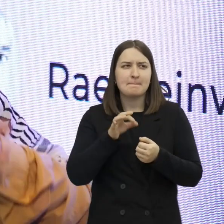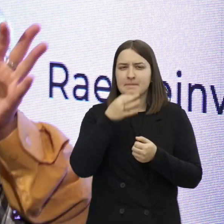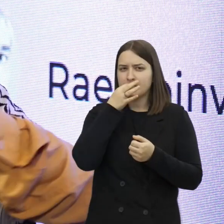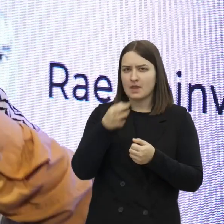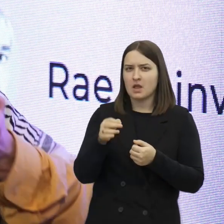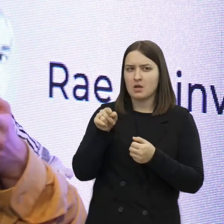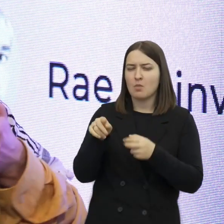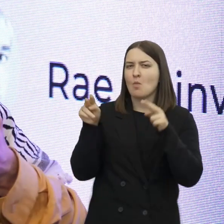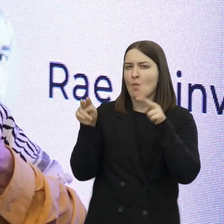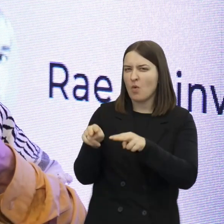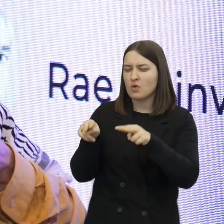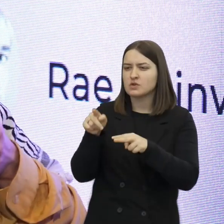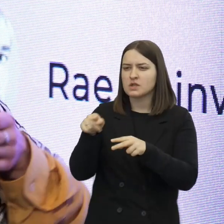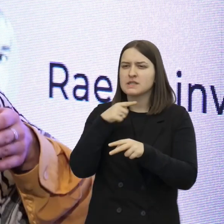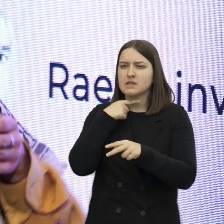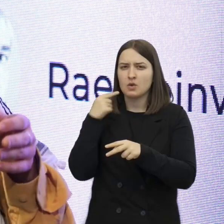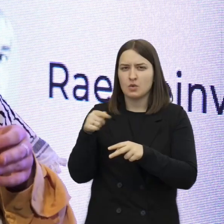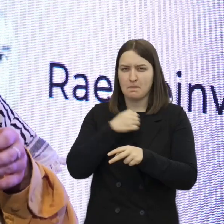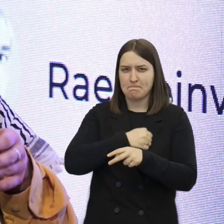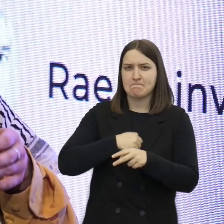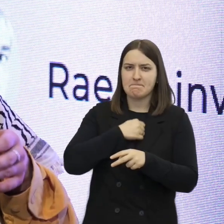na, buvo daug ir dezinformacijos apie tai, bet